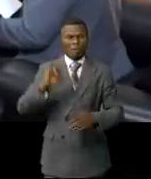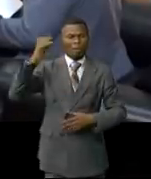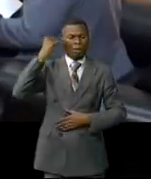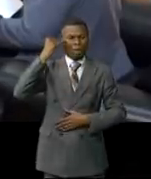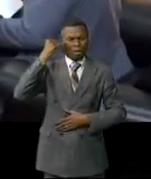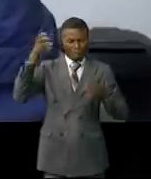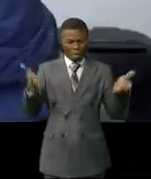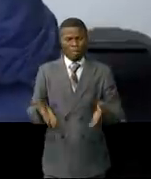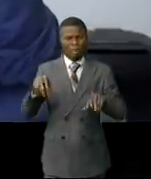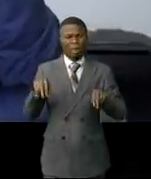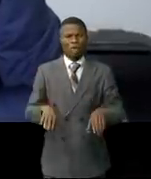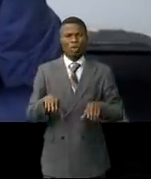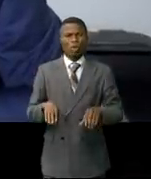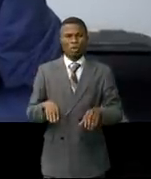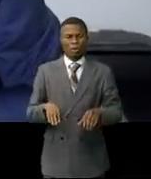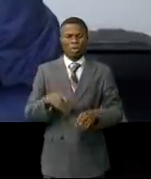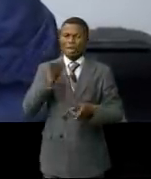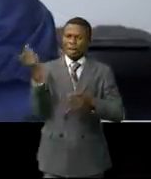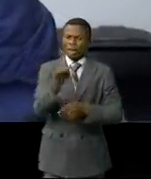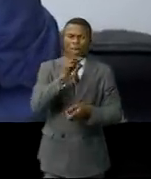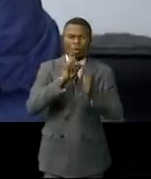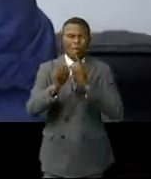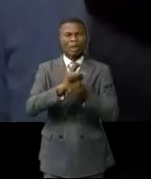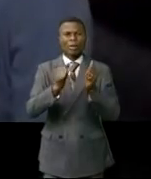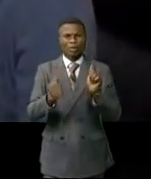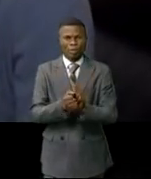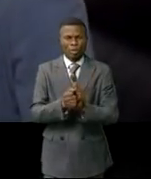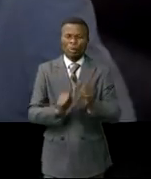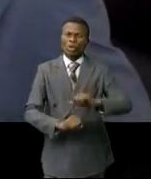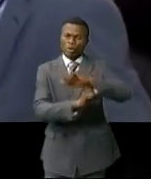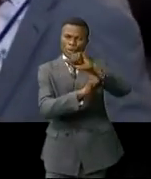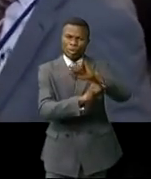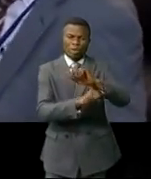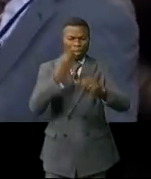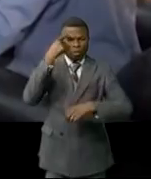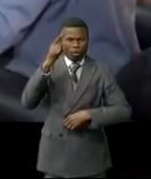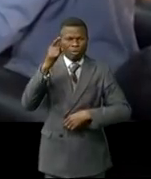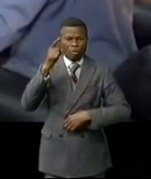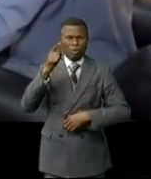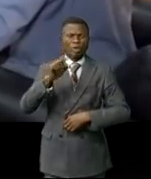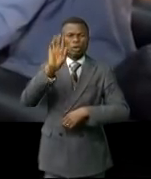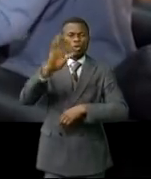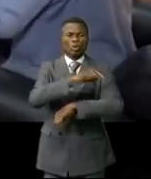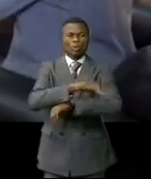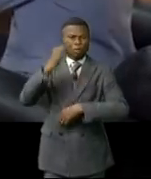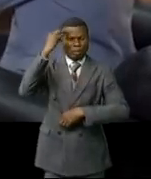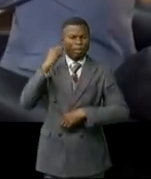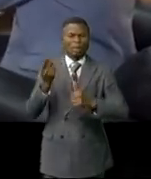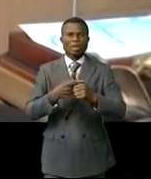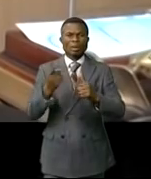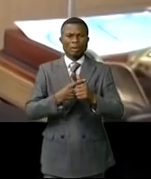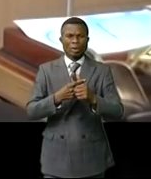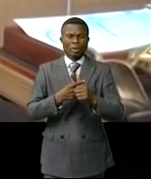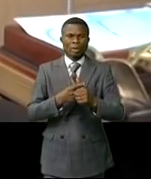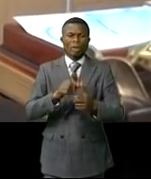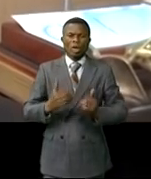en RDC, avec qui il a évoqué la problématique de l'accompagnement en faveur de son ministère, particulièrement la